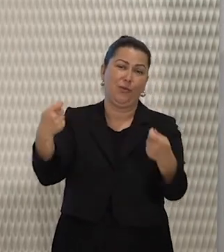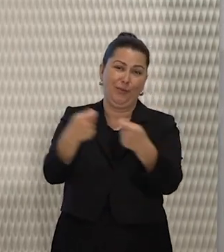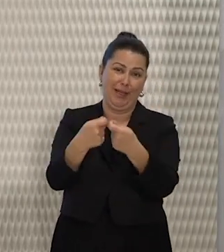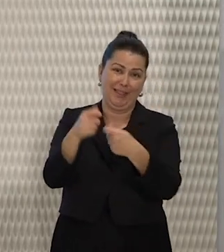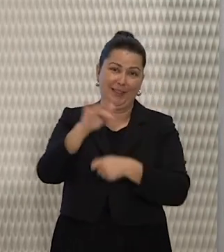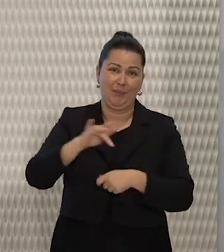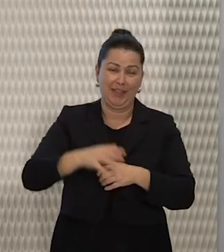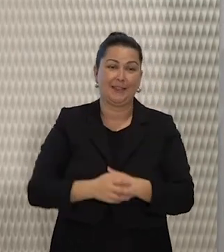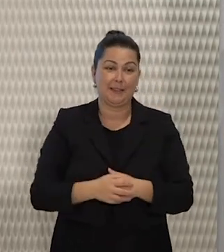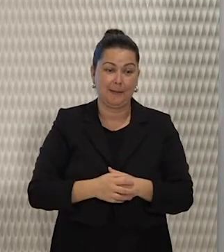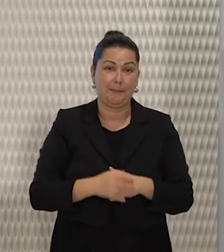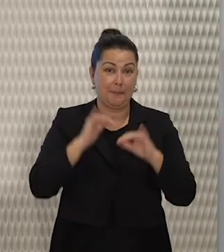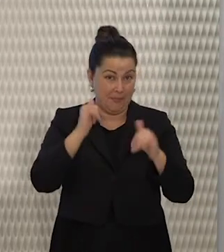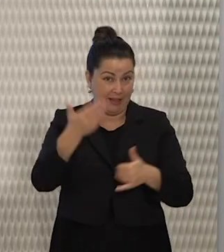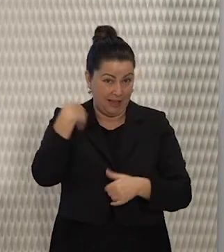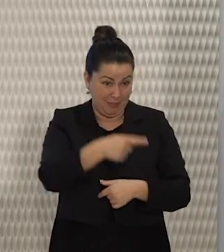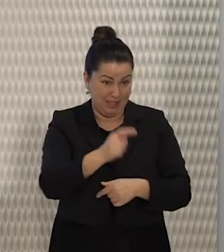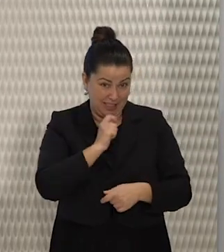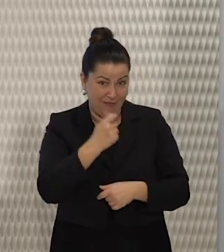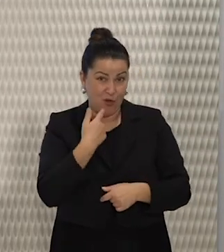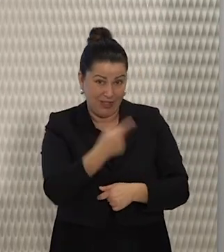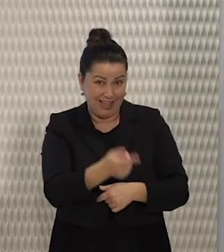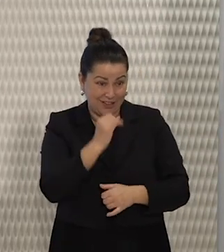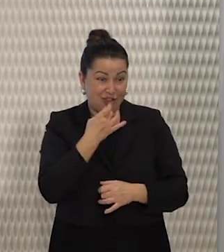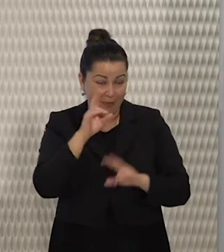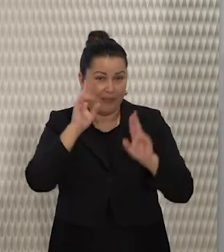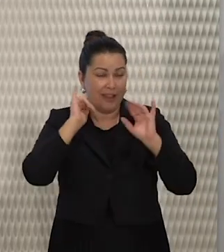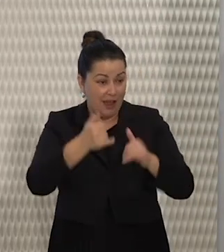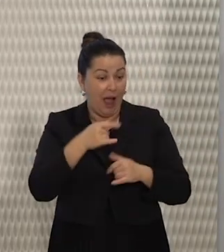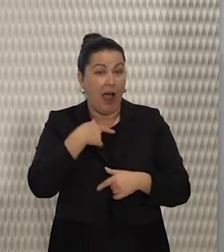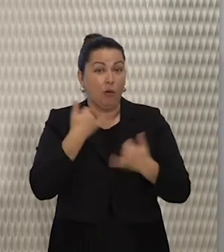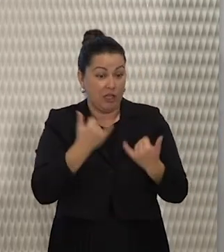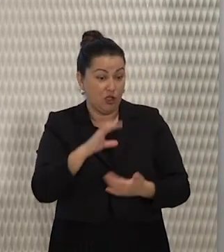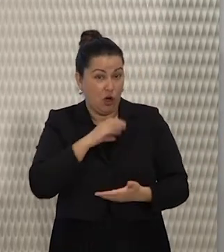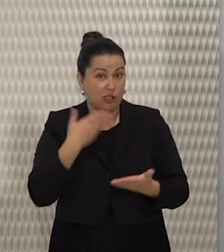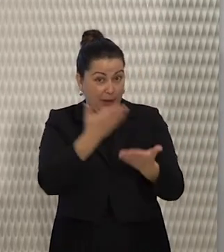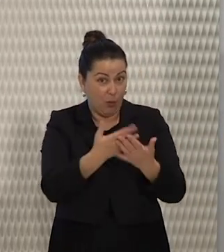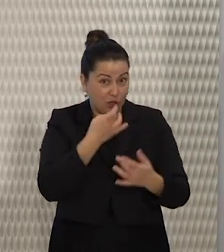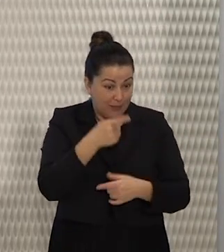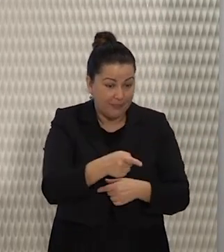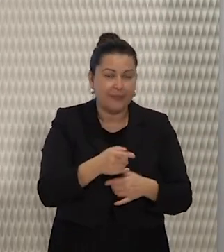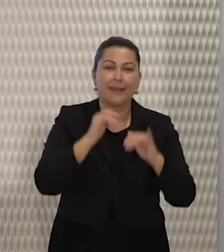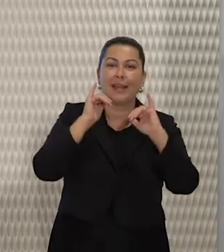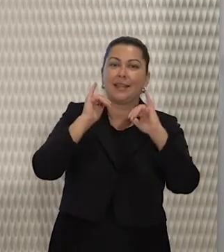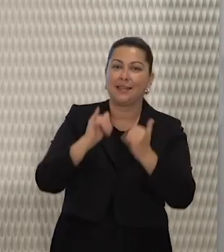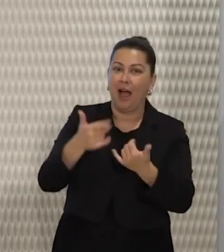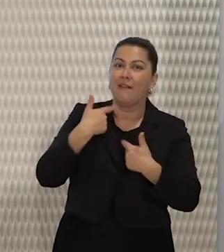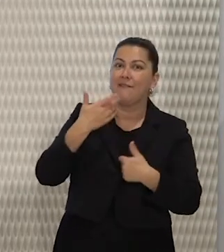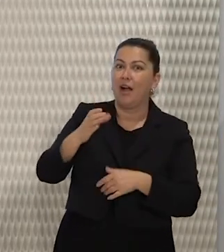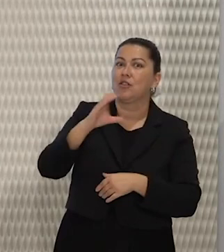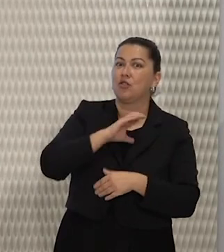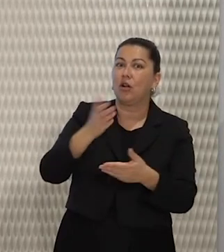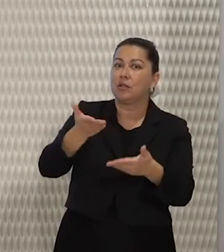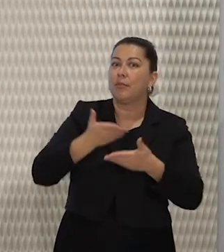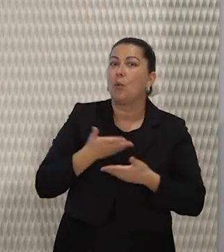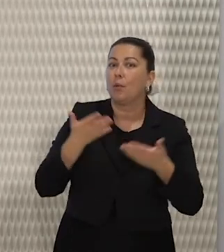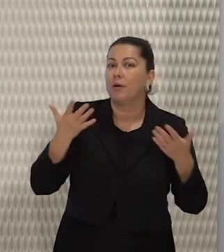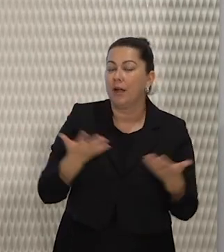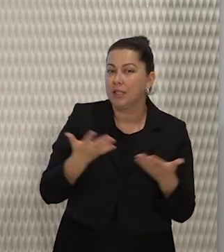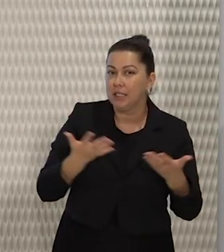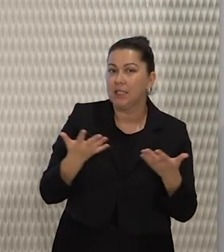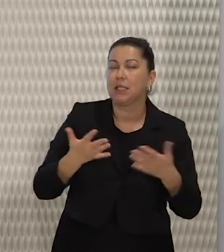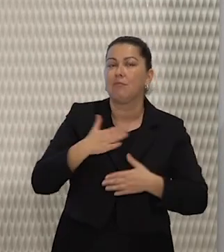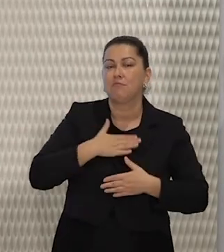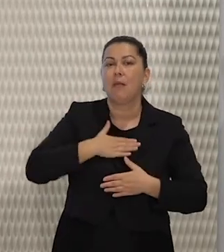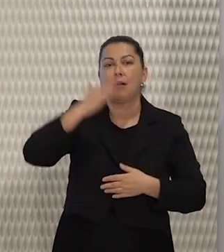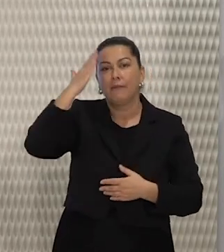Ja. Das hat also geklappt. Ja, und du hast ja, ja, eine Chance bekommen. Also ich habe die Chance gekriegt, dass ich mein